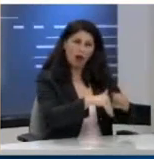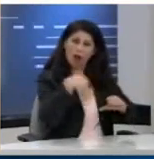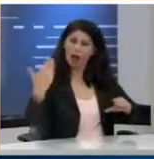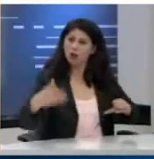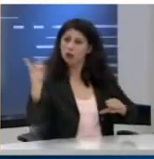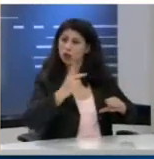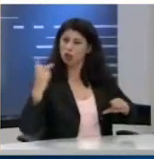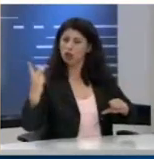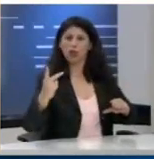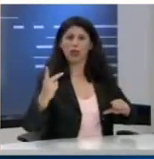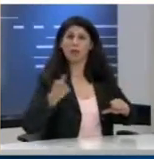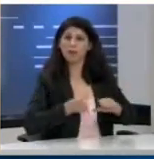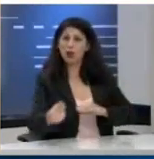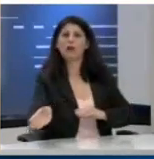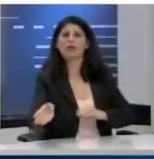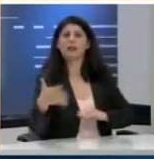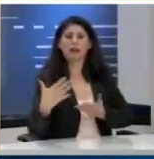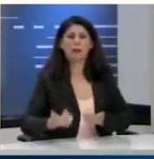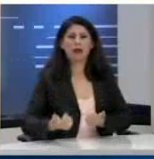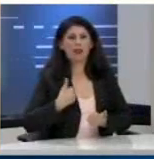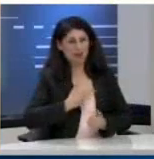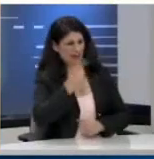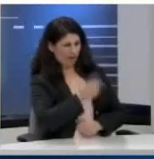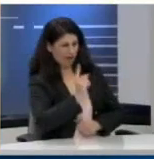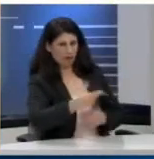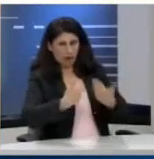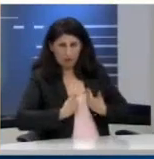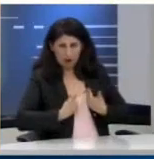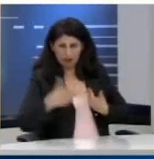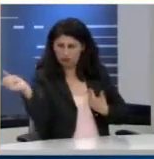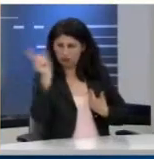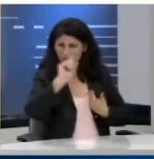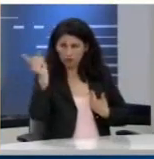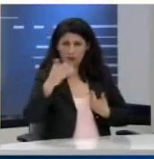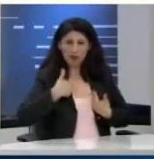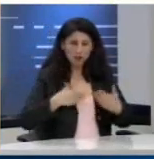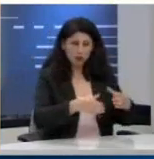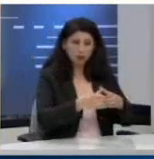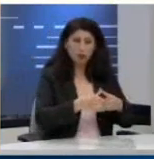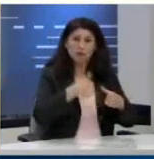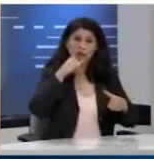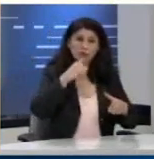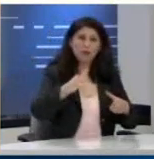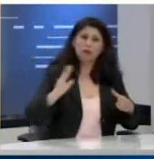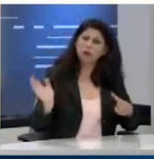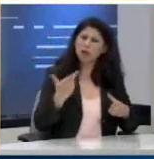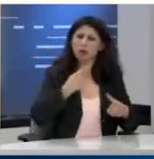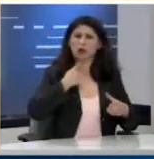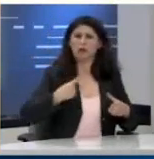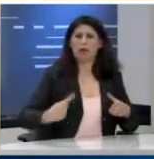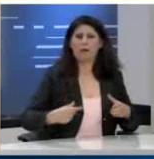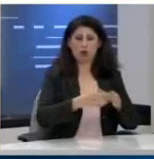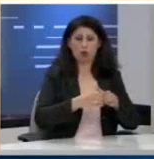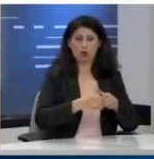αυτά και πολύ περισσότερο η παράταξη που πάντοτε θεωρούσε ή εν διάφορες περιπτώσεις